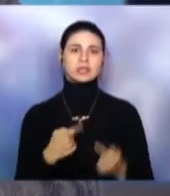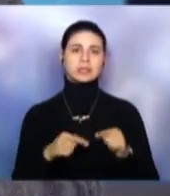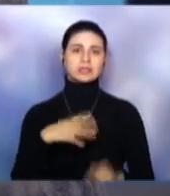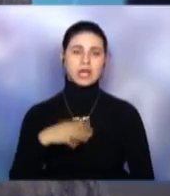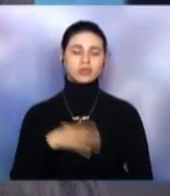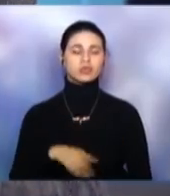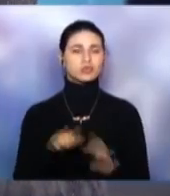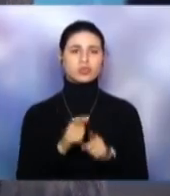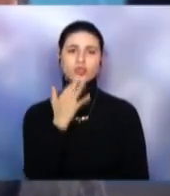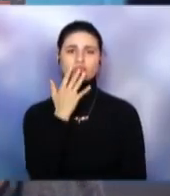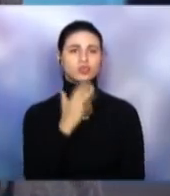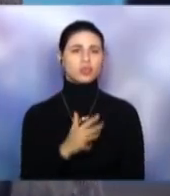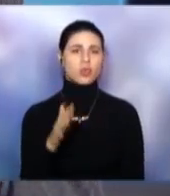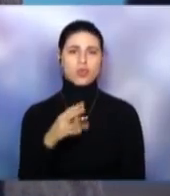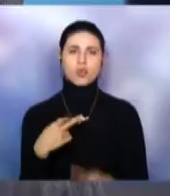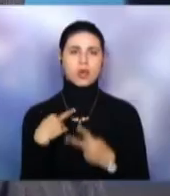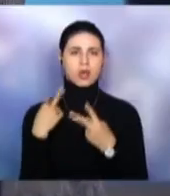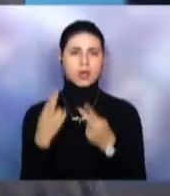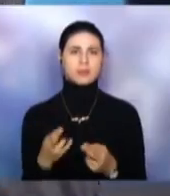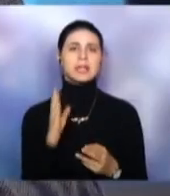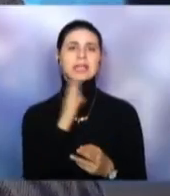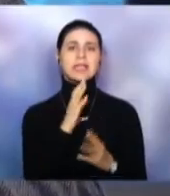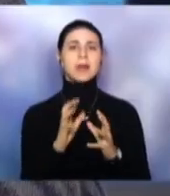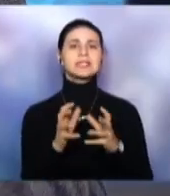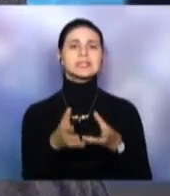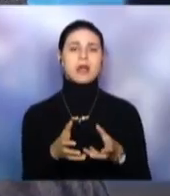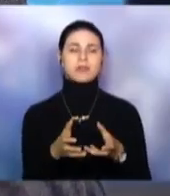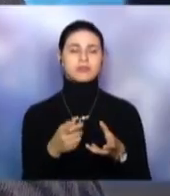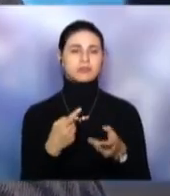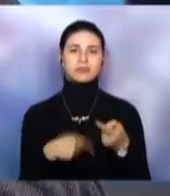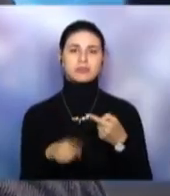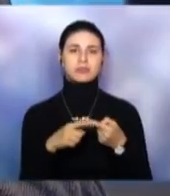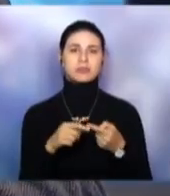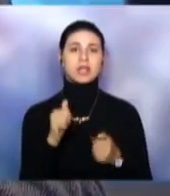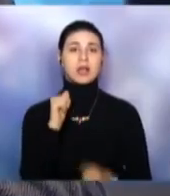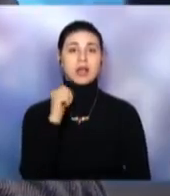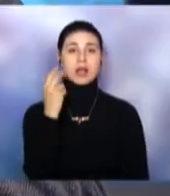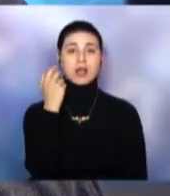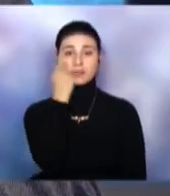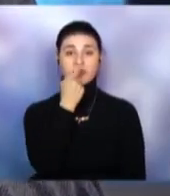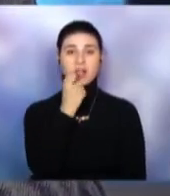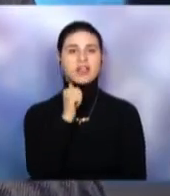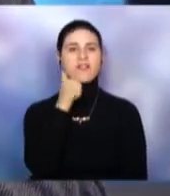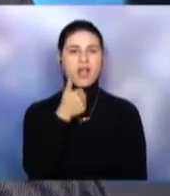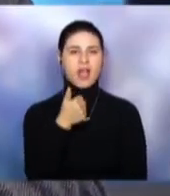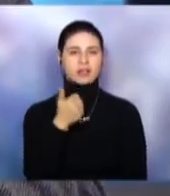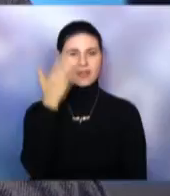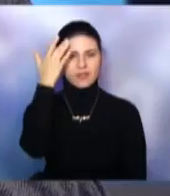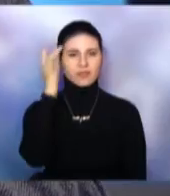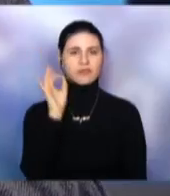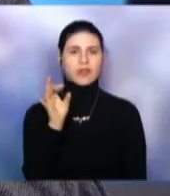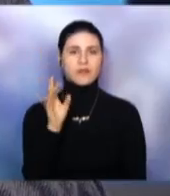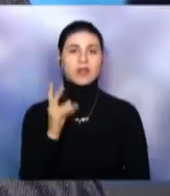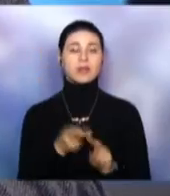ჩვეულებრივ სტატისტიკურად საშუალო დედამიწის მოსახლე ადამიანი რო ავიღოთ, ნაბახუსებს უწოდებს ამას ყველაფერს. სინამდვილეში ეს